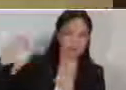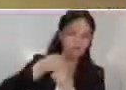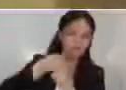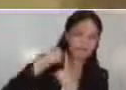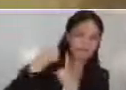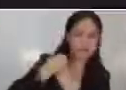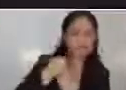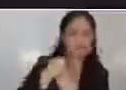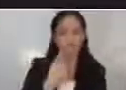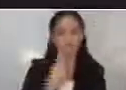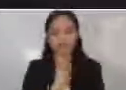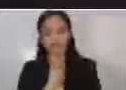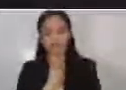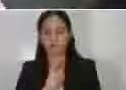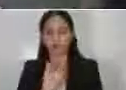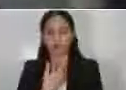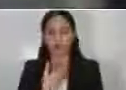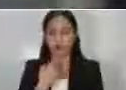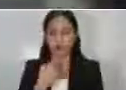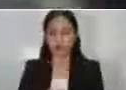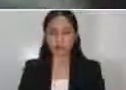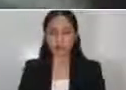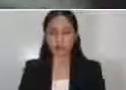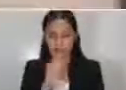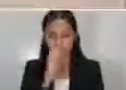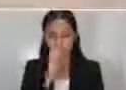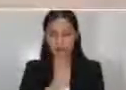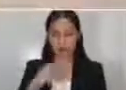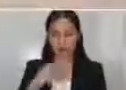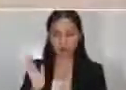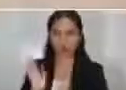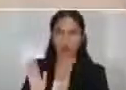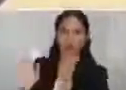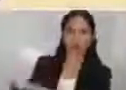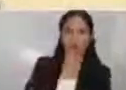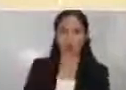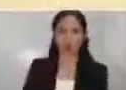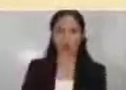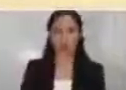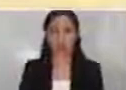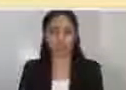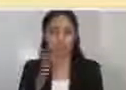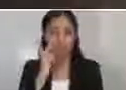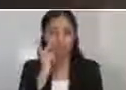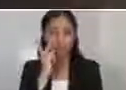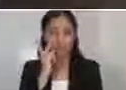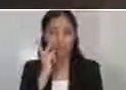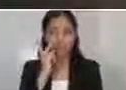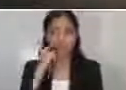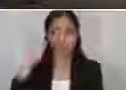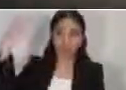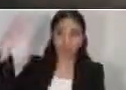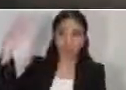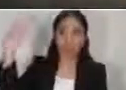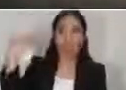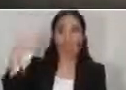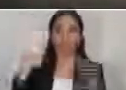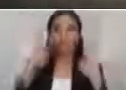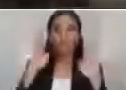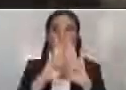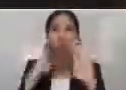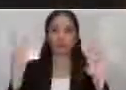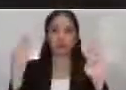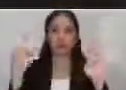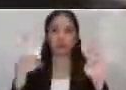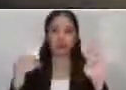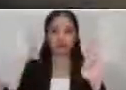mga inirereklamo, todo tanggi sa paratang ng mga biktima at ninanakawan pa umuno sila ng mga ito. Hindi ako makonsensya kasi wala